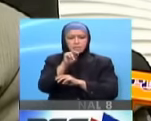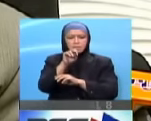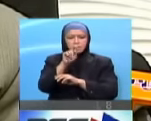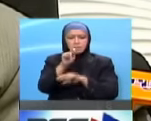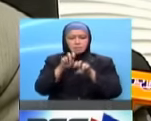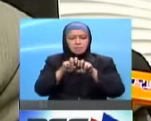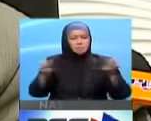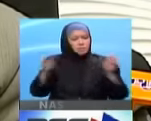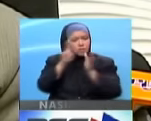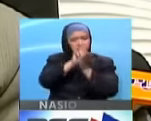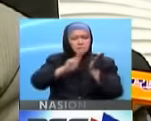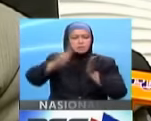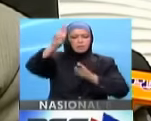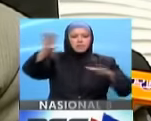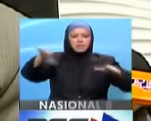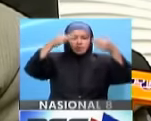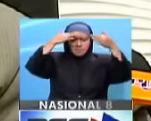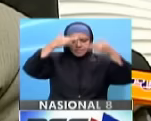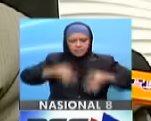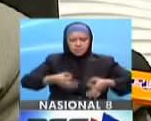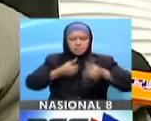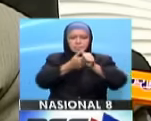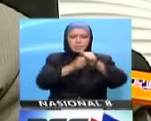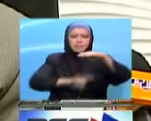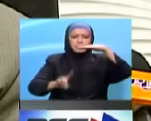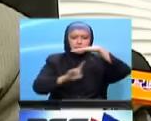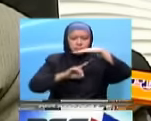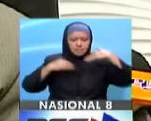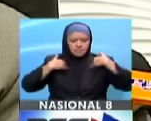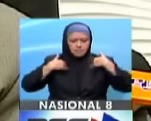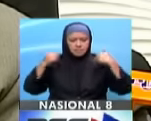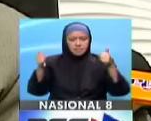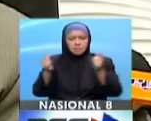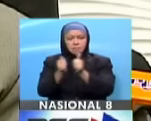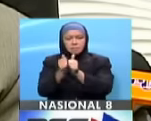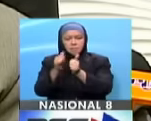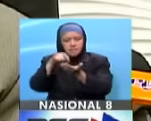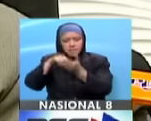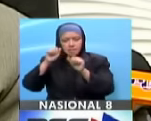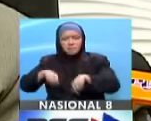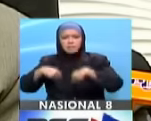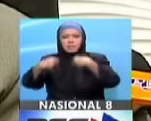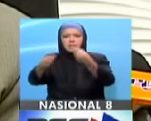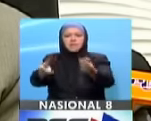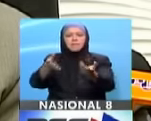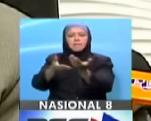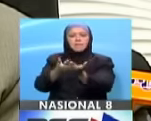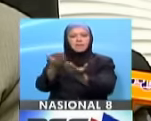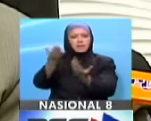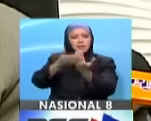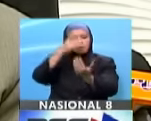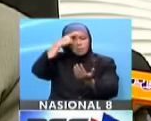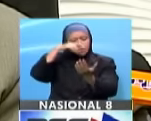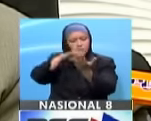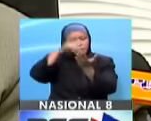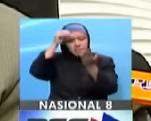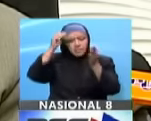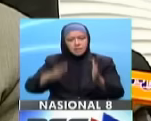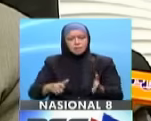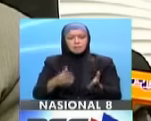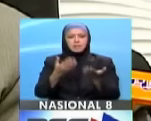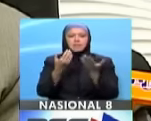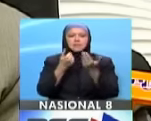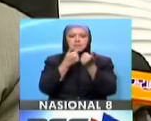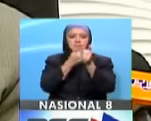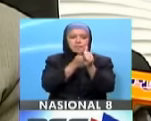dasar-dasar yang ada. Dengan ini ia akan dapat memberi kemudahan kepada pelajar-pelajar tersebut dengan sistem yang ada masa